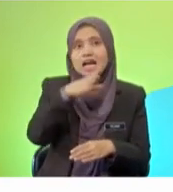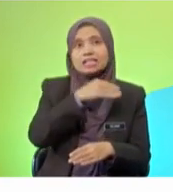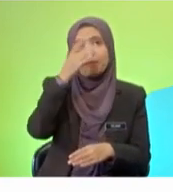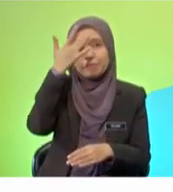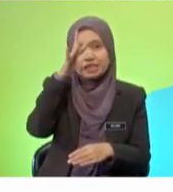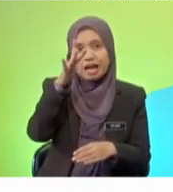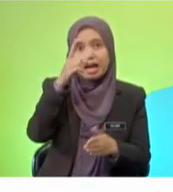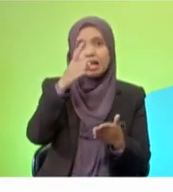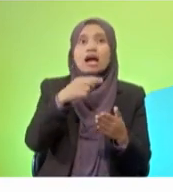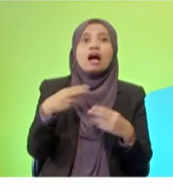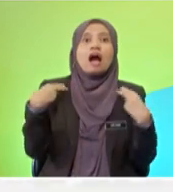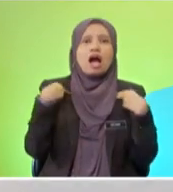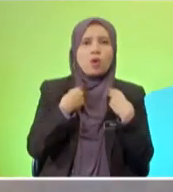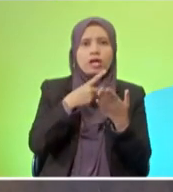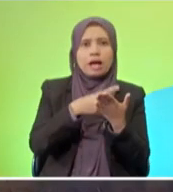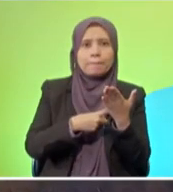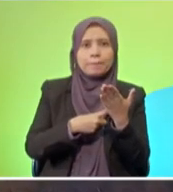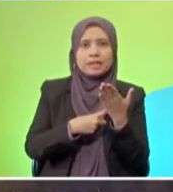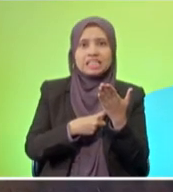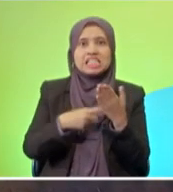keris di kaki